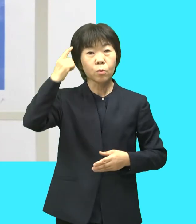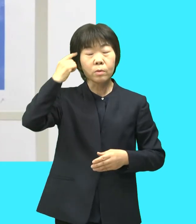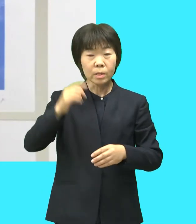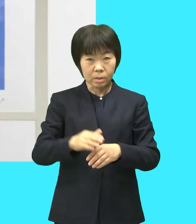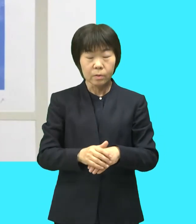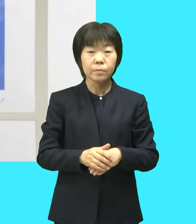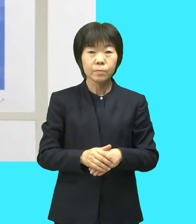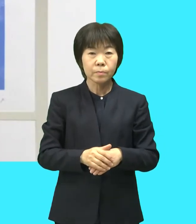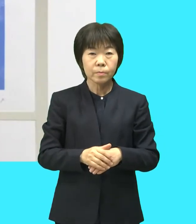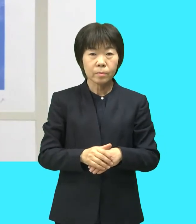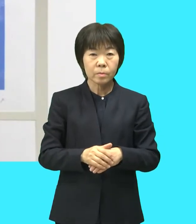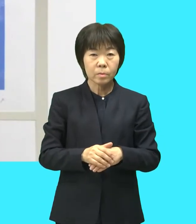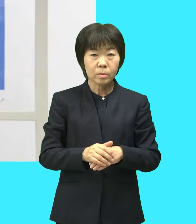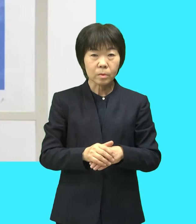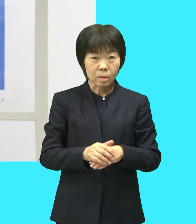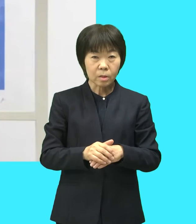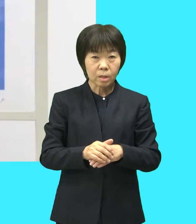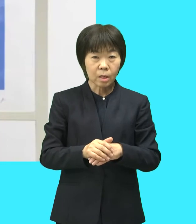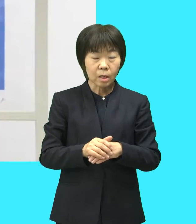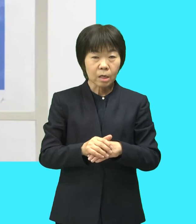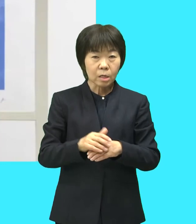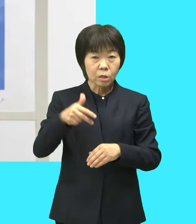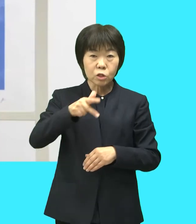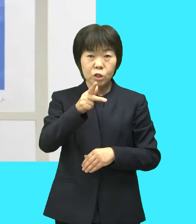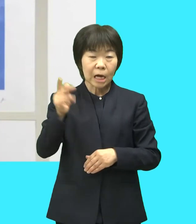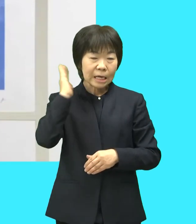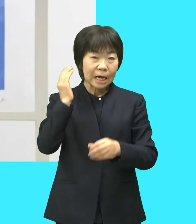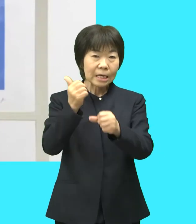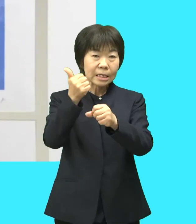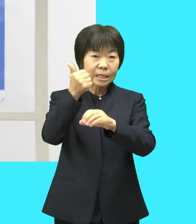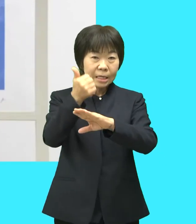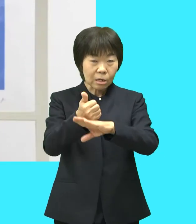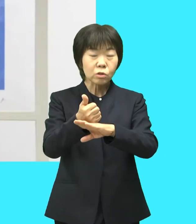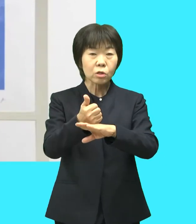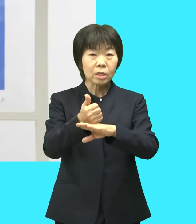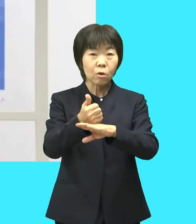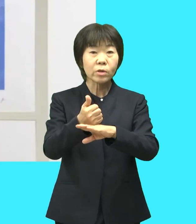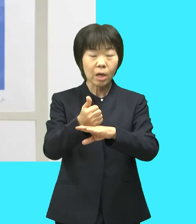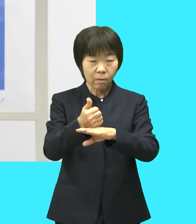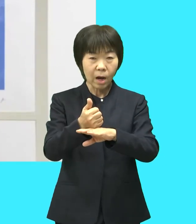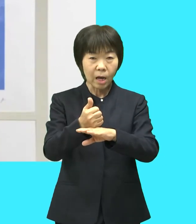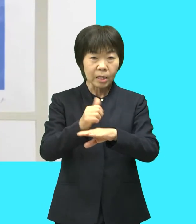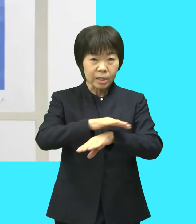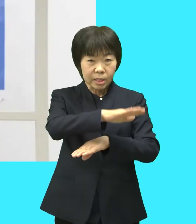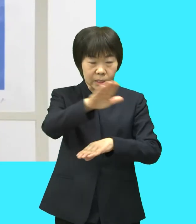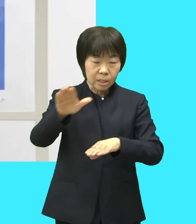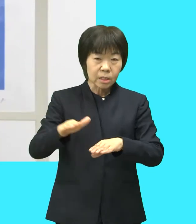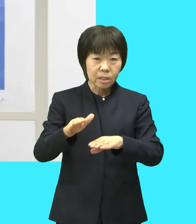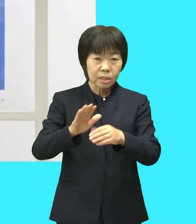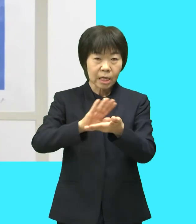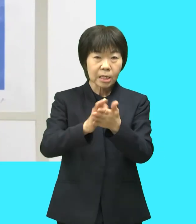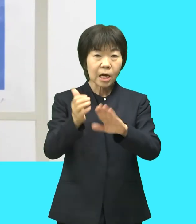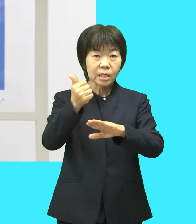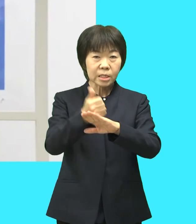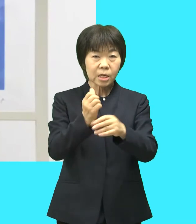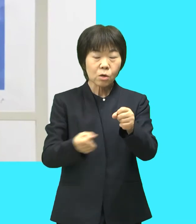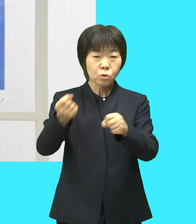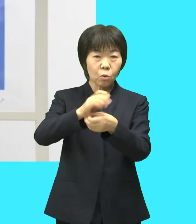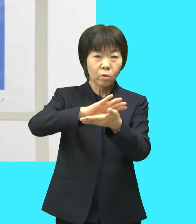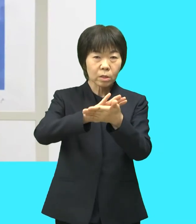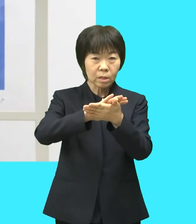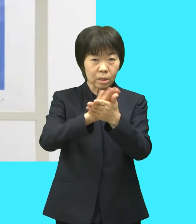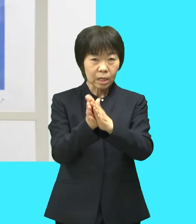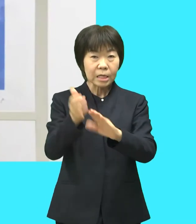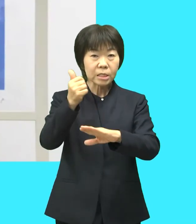。菅内閣においては全閣僚が復興大臣だという認識のもとで取り組んでおられます。今す